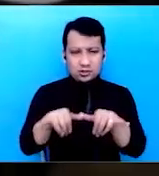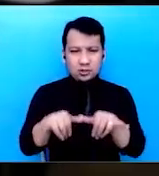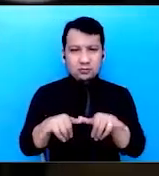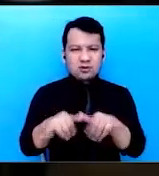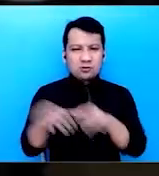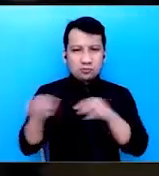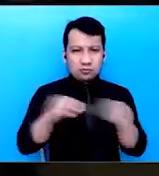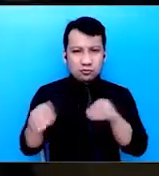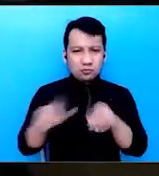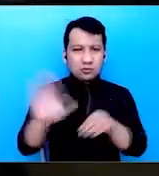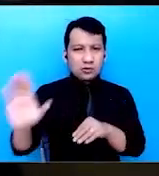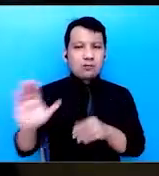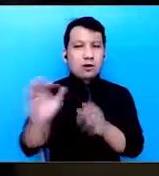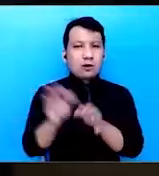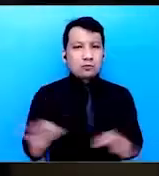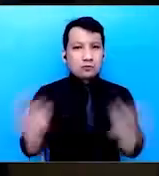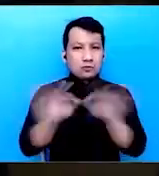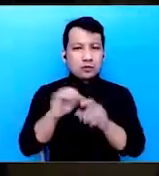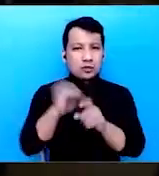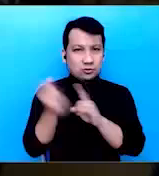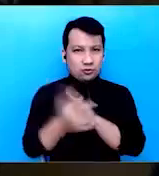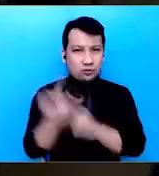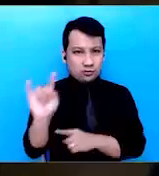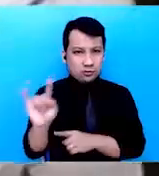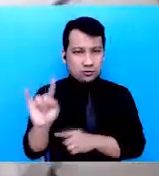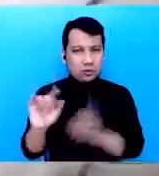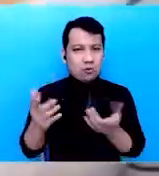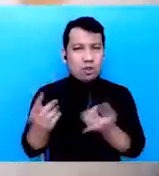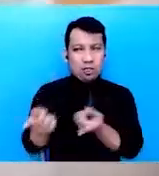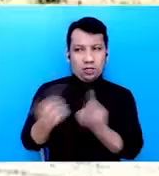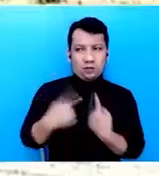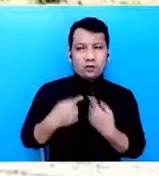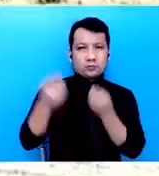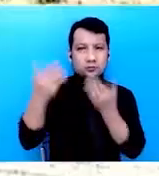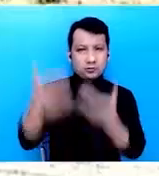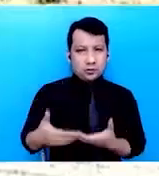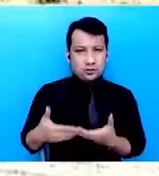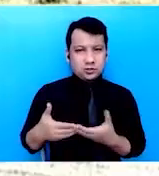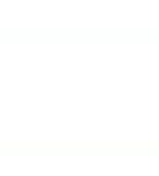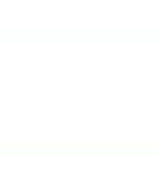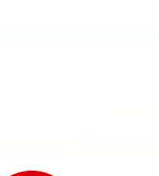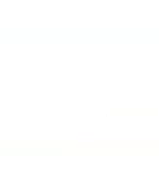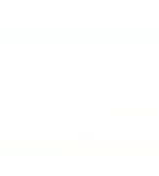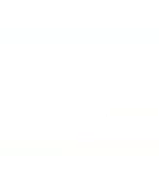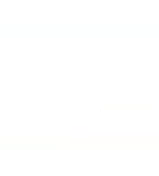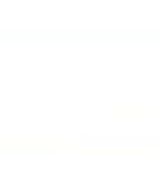at gawa, lalo sa social media. Wala pang sagot ang guro sa viral video.